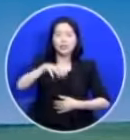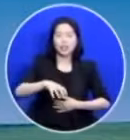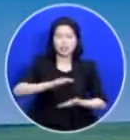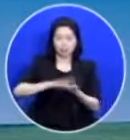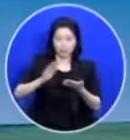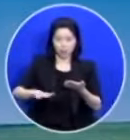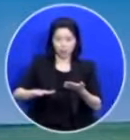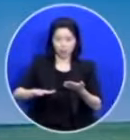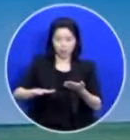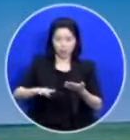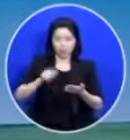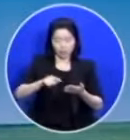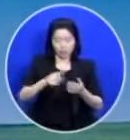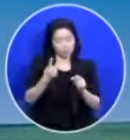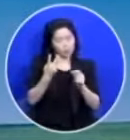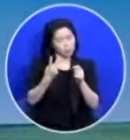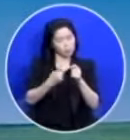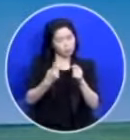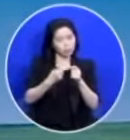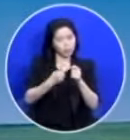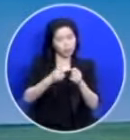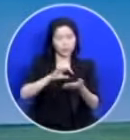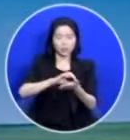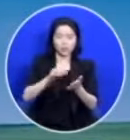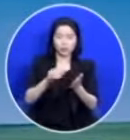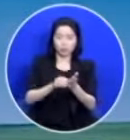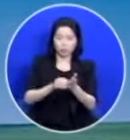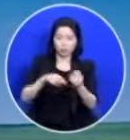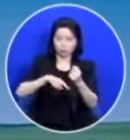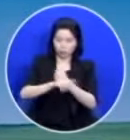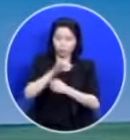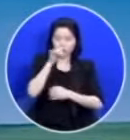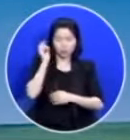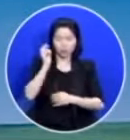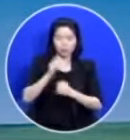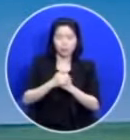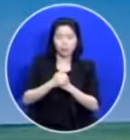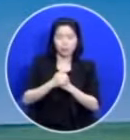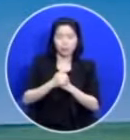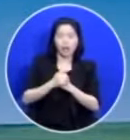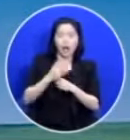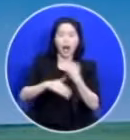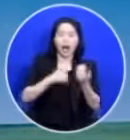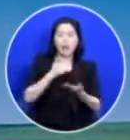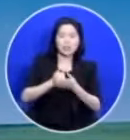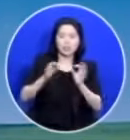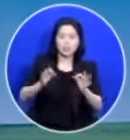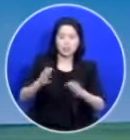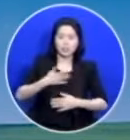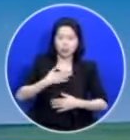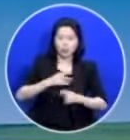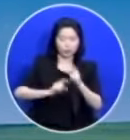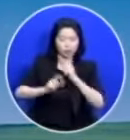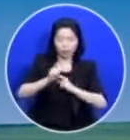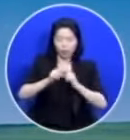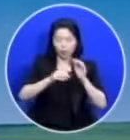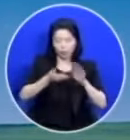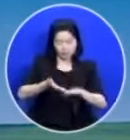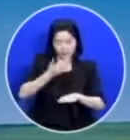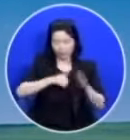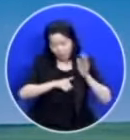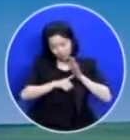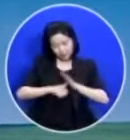기도 제목 낸 데는 두 가지 뜻이 있는 거 같아요 정말 하나님 이제는 더 이상 내가 인내할 수 없습니다 견딜 수